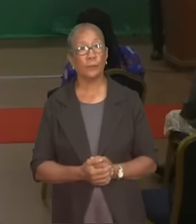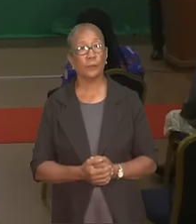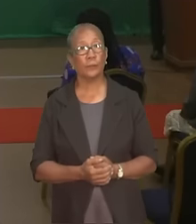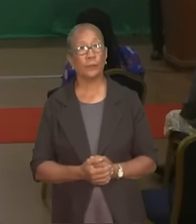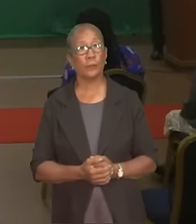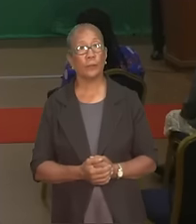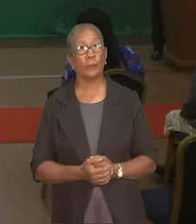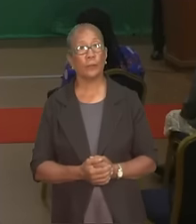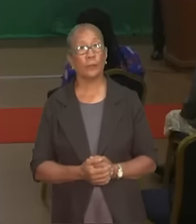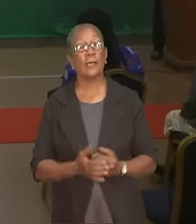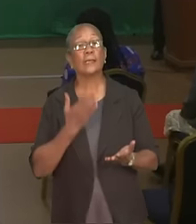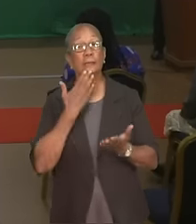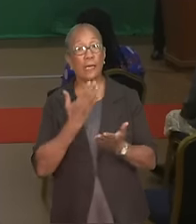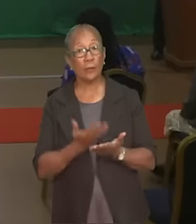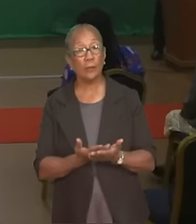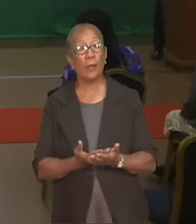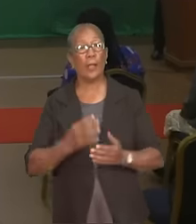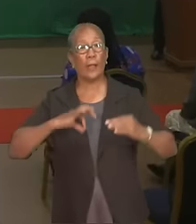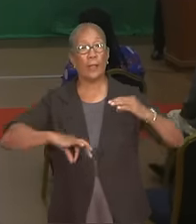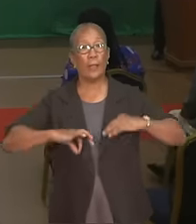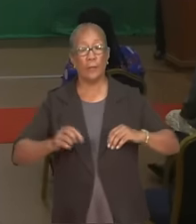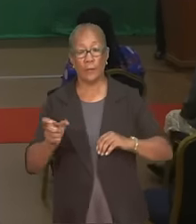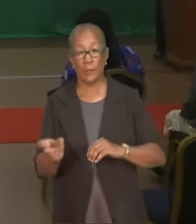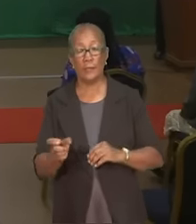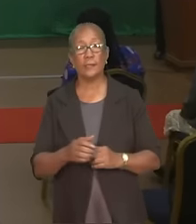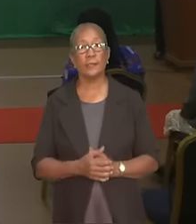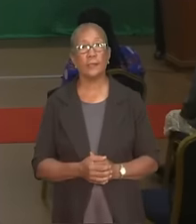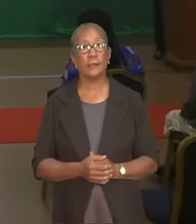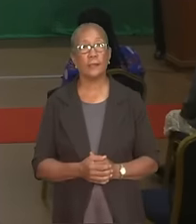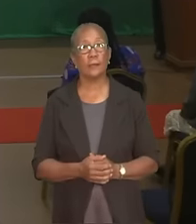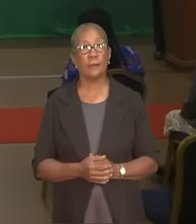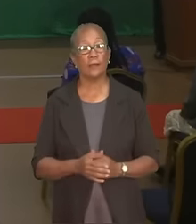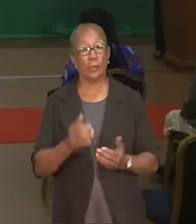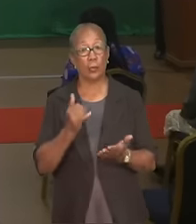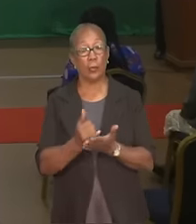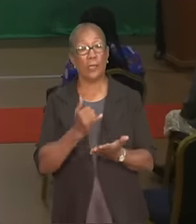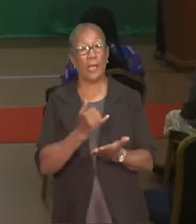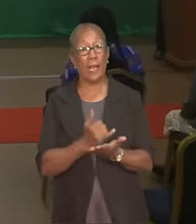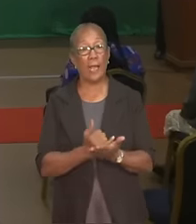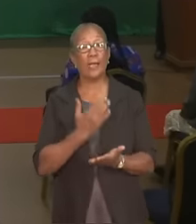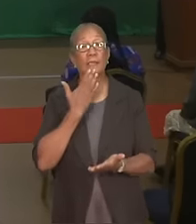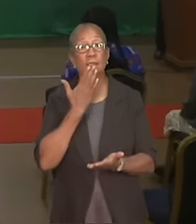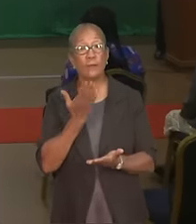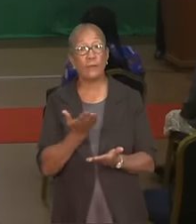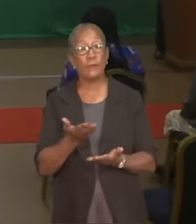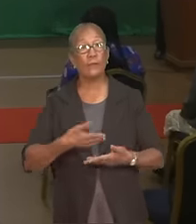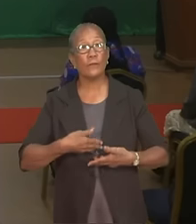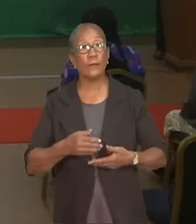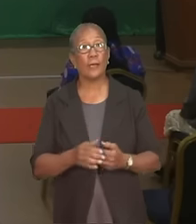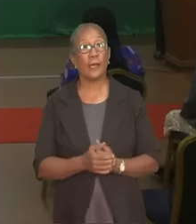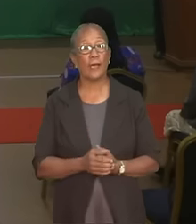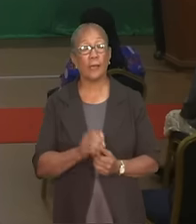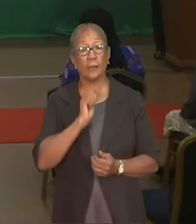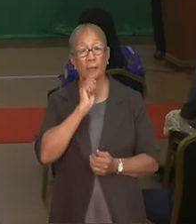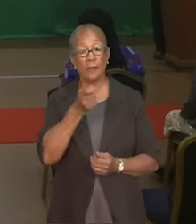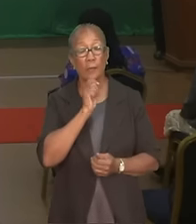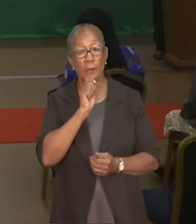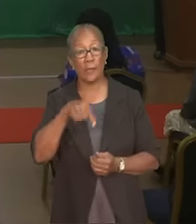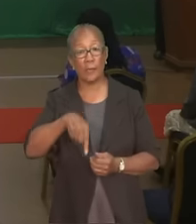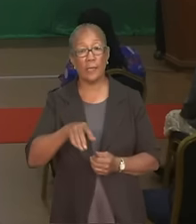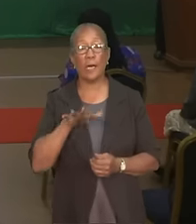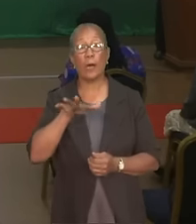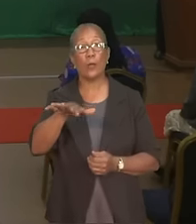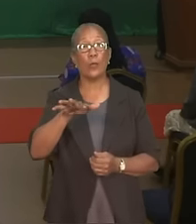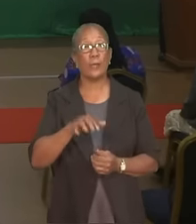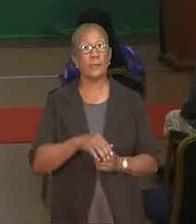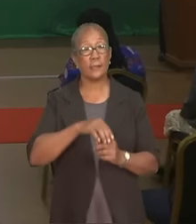Ja, dank u wel, minister. We pakken nu de laatste vragen. Wij geven de mediahuizen hier aanwezig